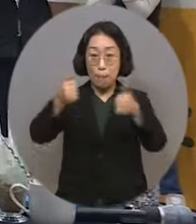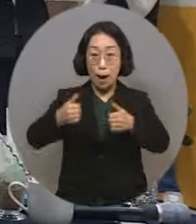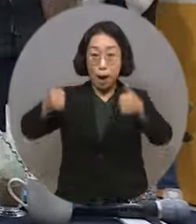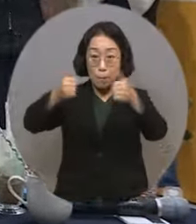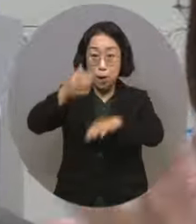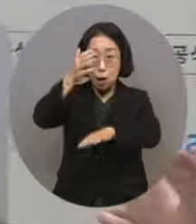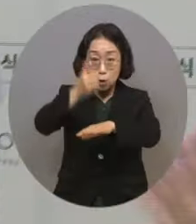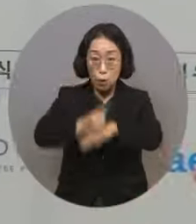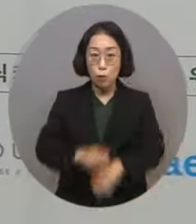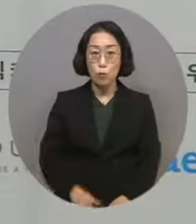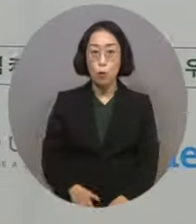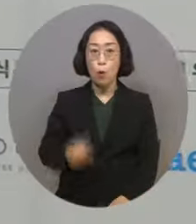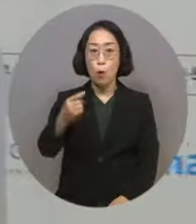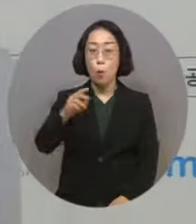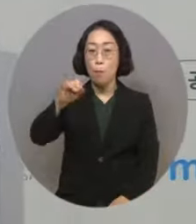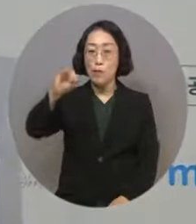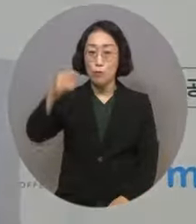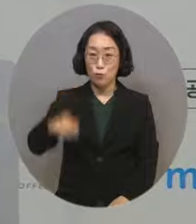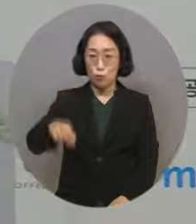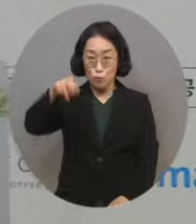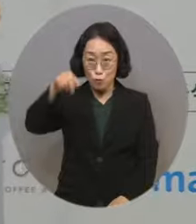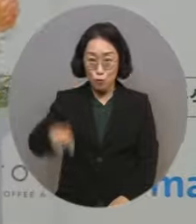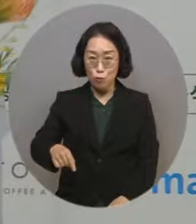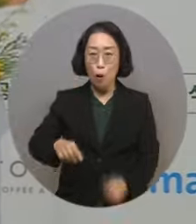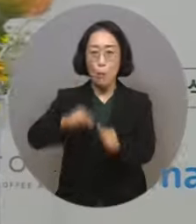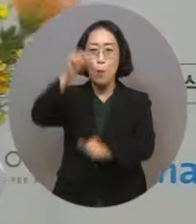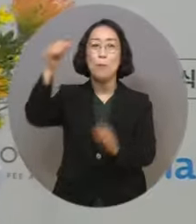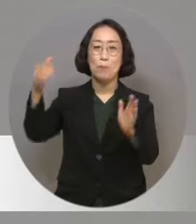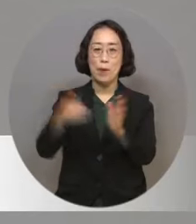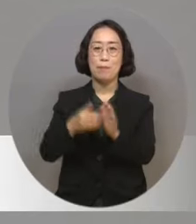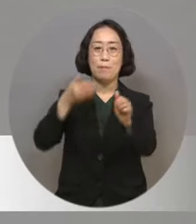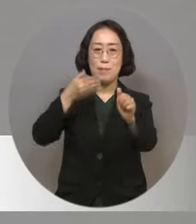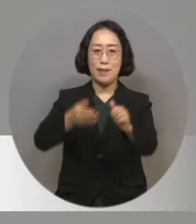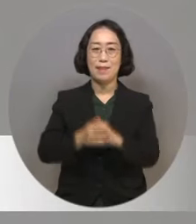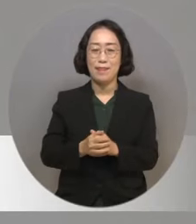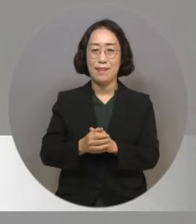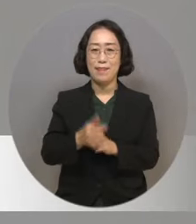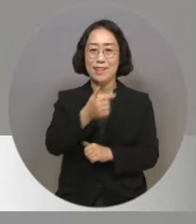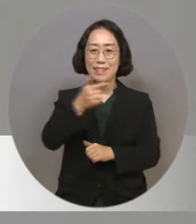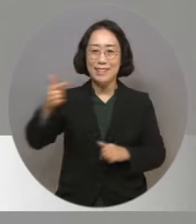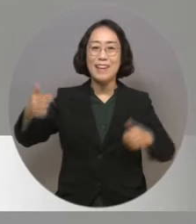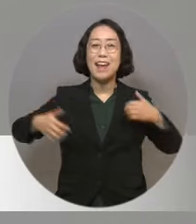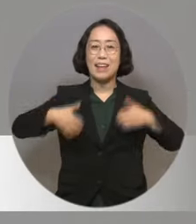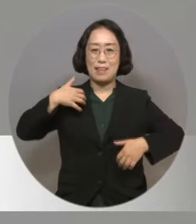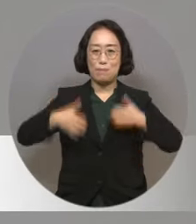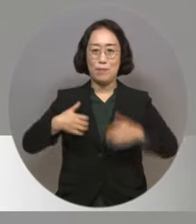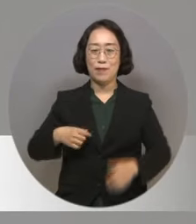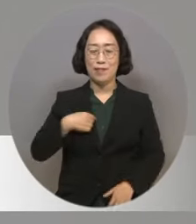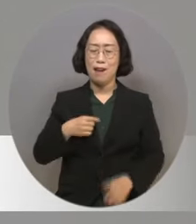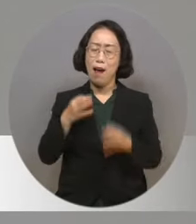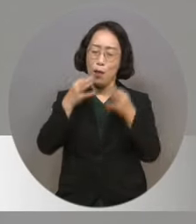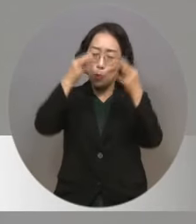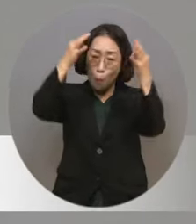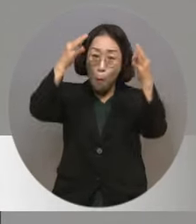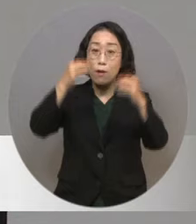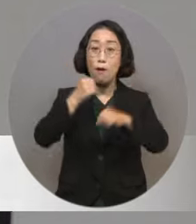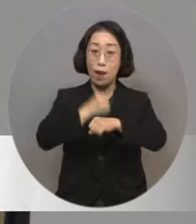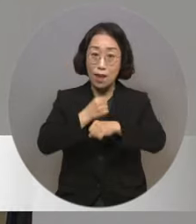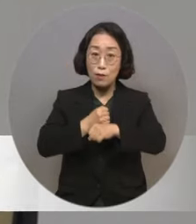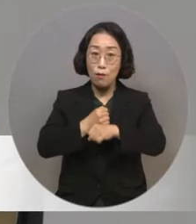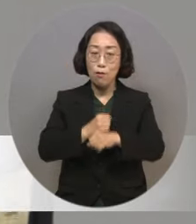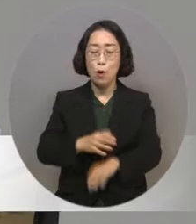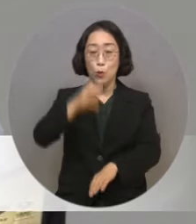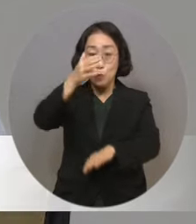챔피언은 고민수 바리스타에게 돌아갔습니다. 많이 기쁩니다. 제가 노력하는 만큼 그렇게